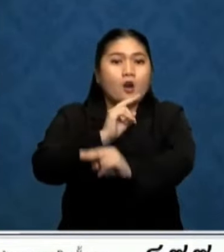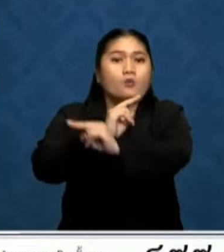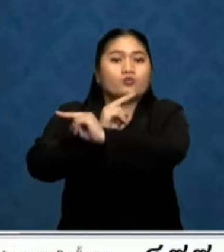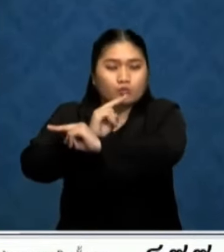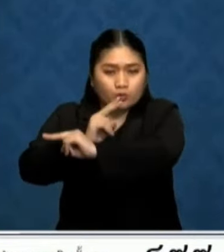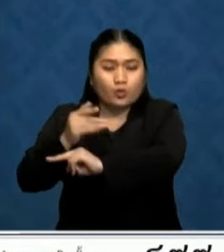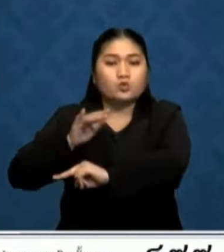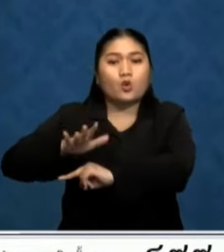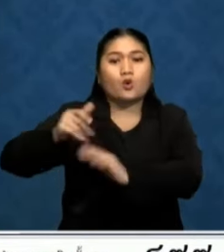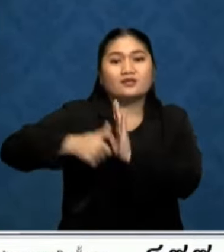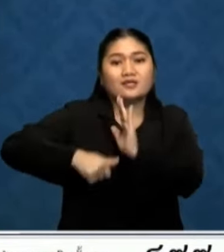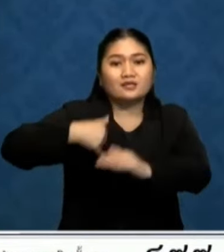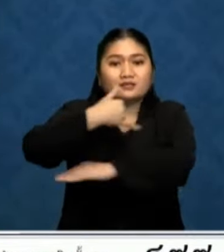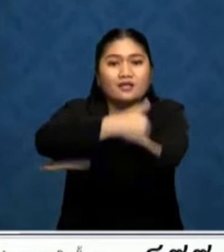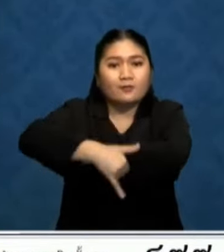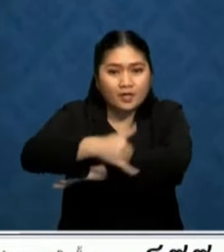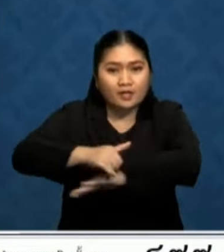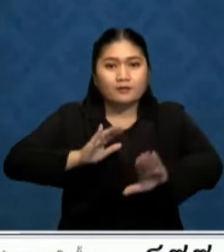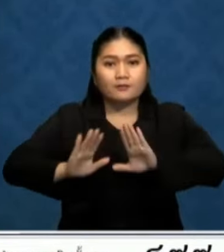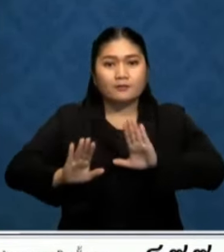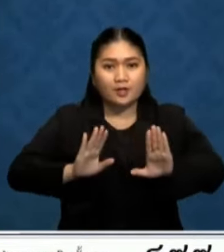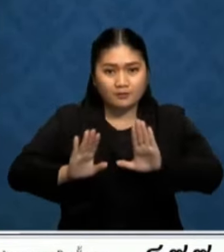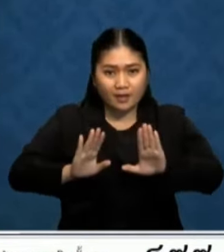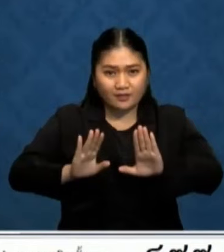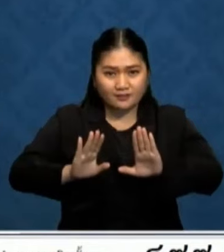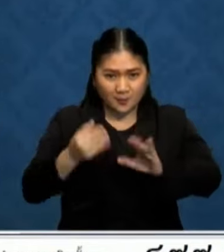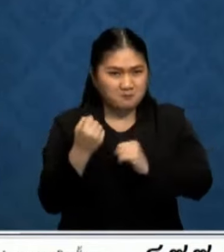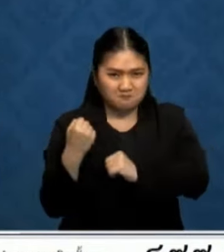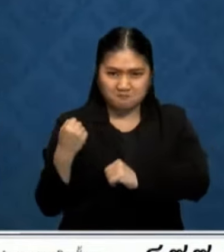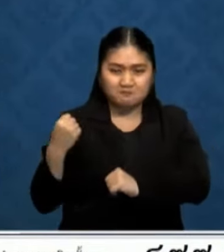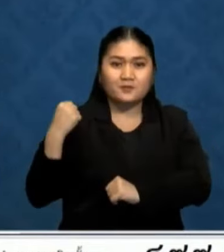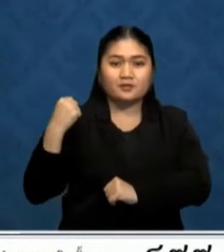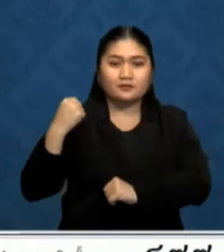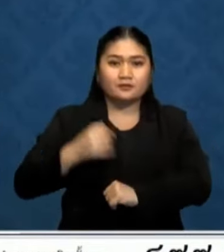ซึจัดว่าอยู่ในระดับที่แข็งแรงมาก